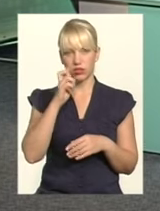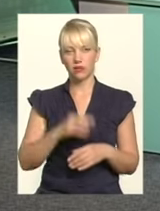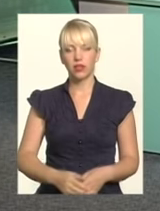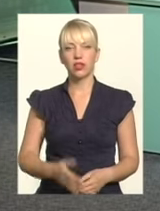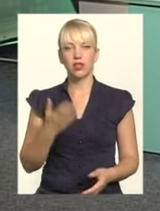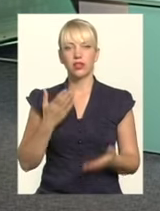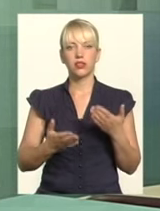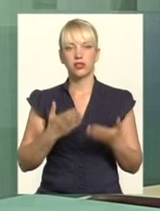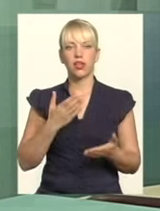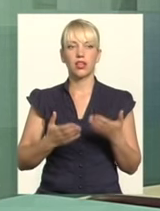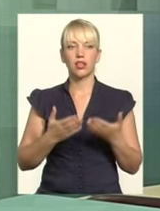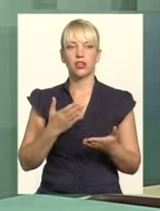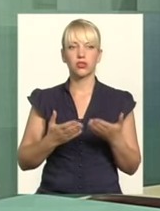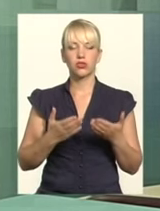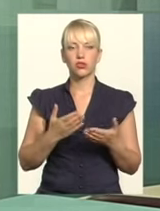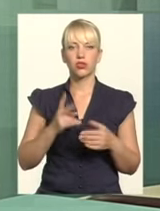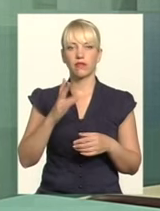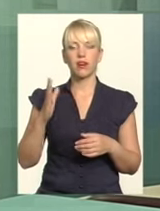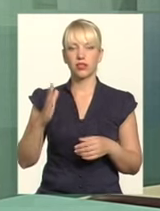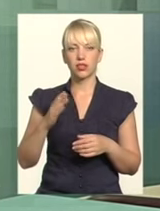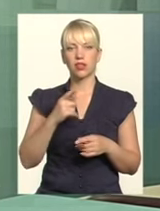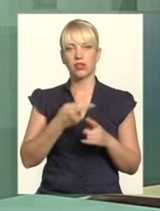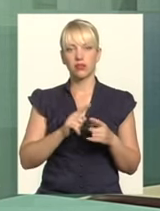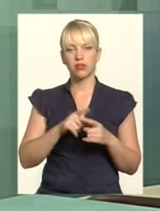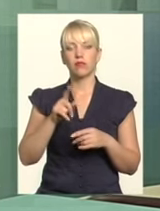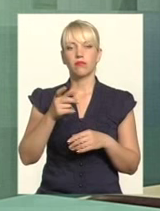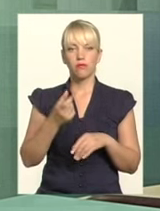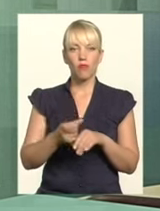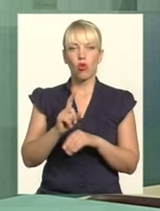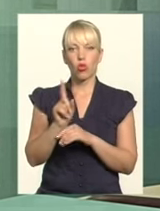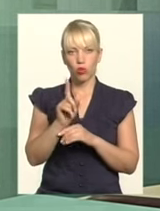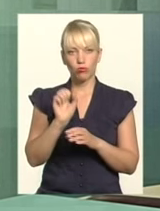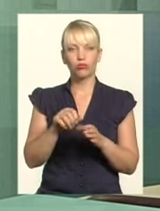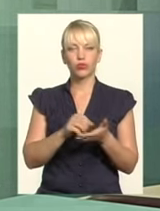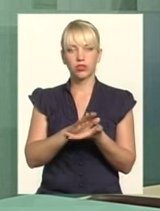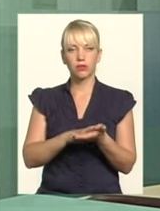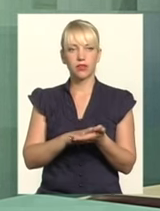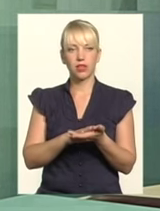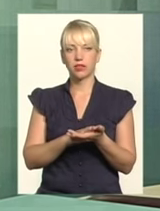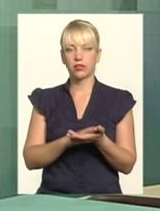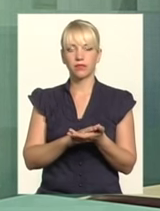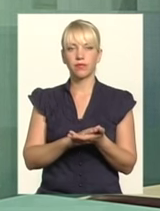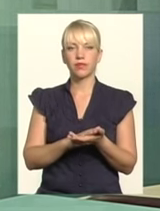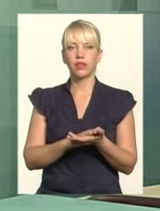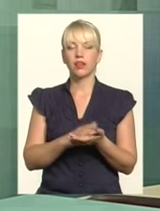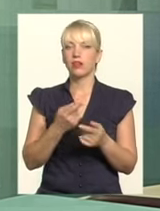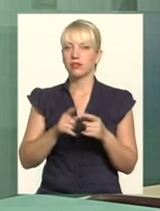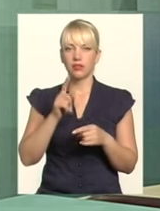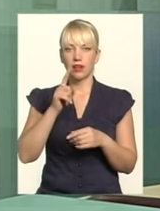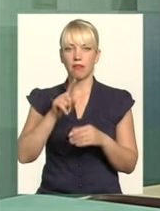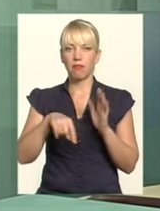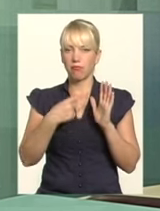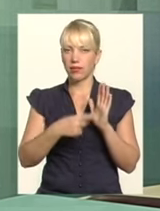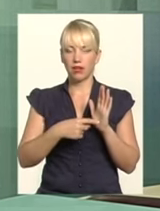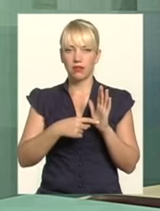якщо б це там був квартира, то вона йде на понад норму. Понад норму. Поки що це питання залишається